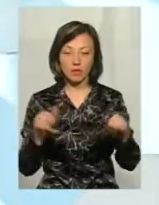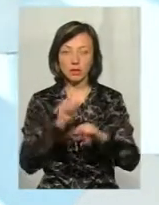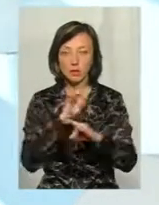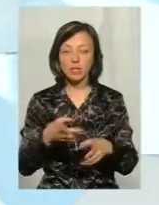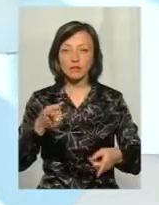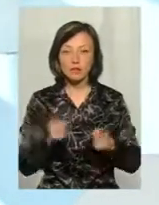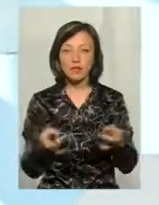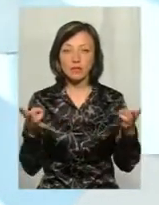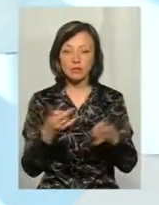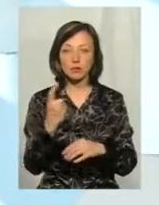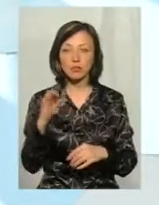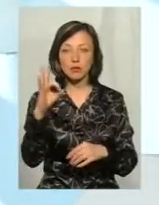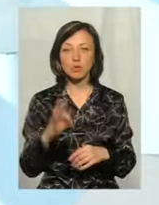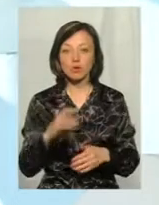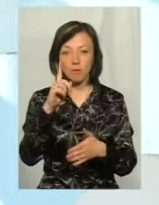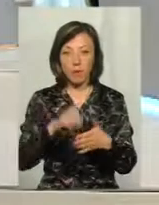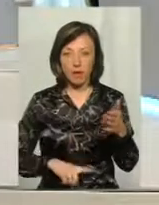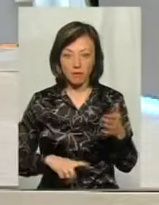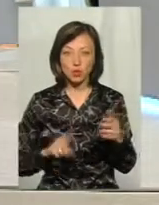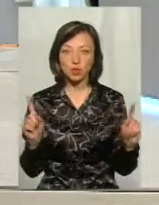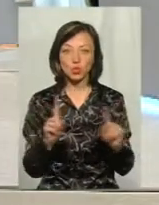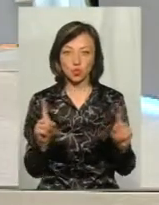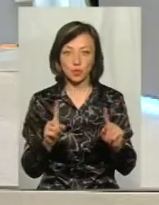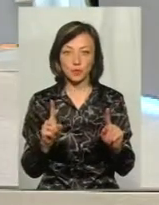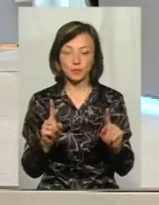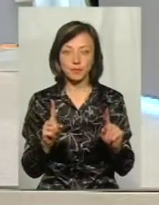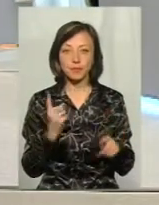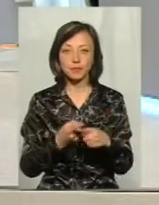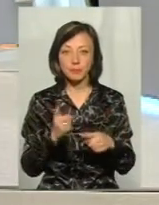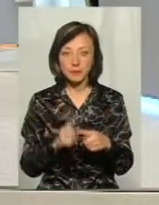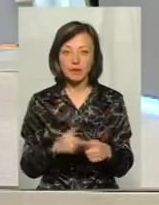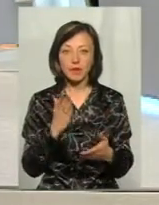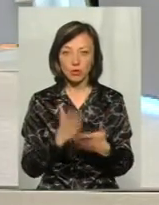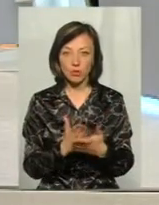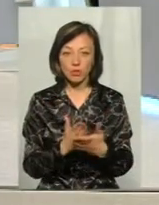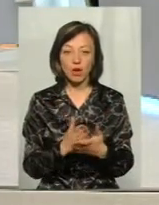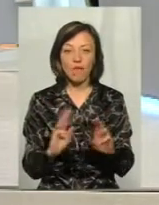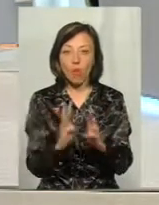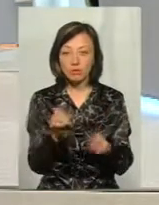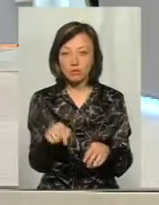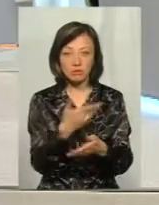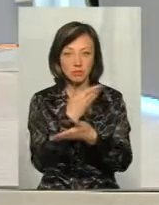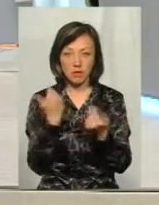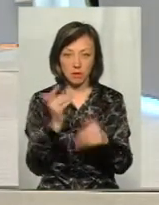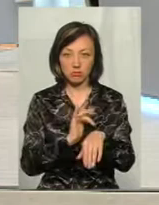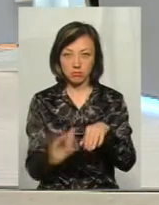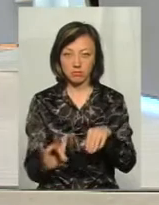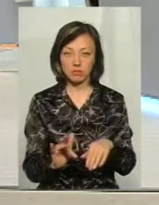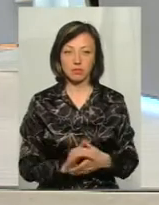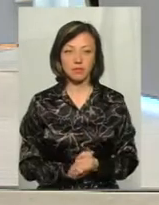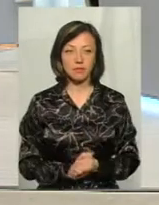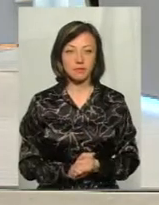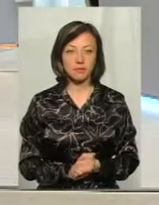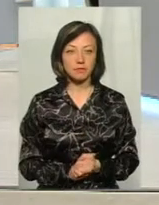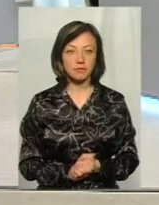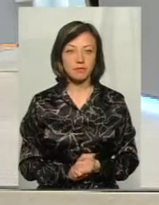звичайно, треба на 100% переконатися, значить, що це знаходиться вже, значить, в стані такому, що